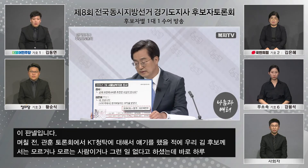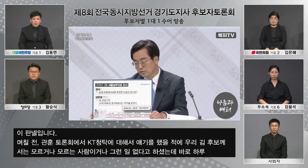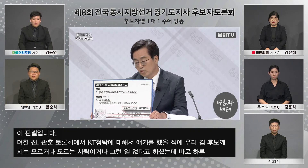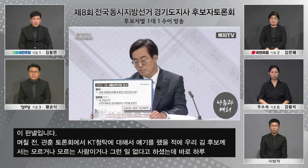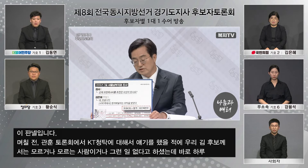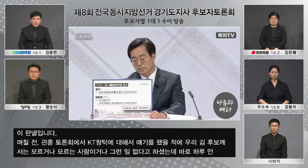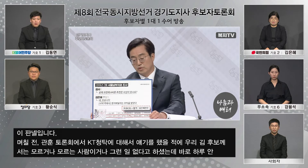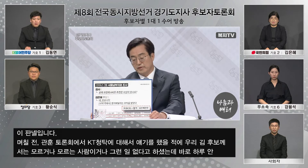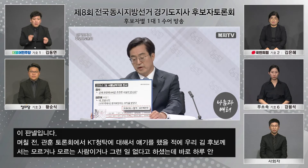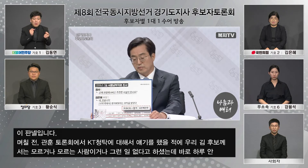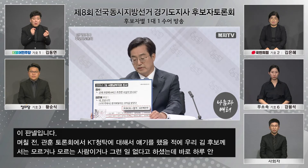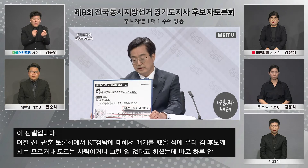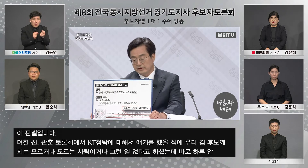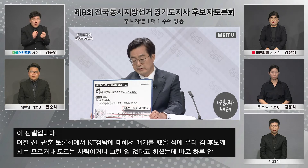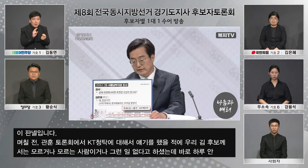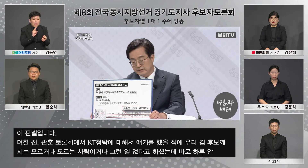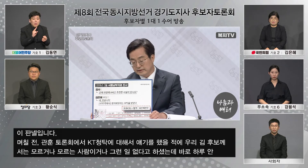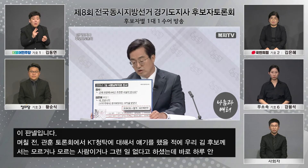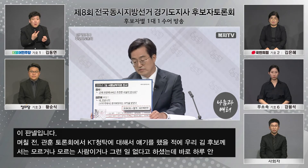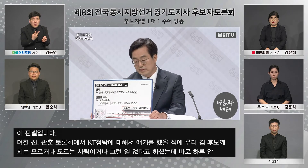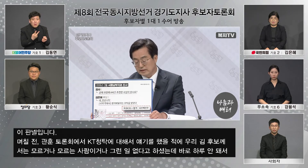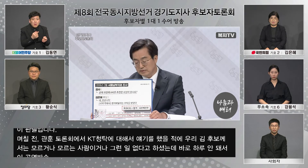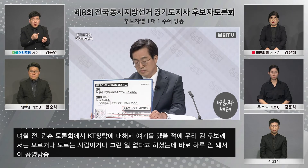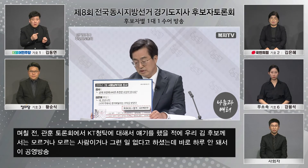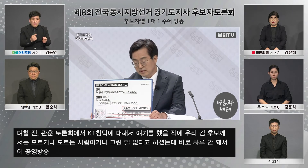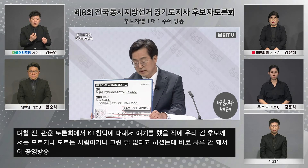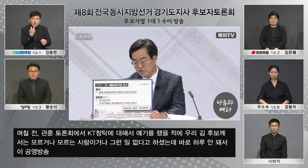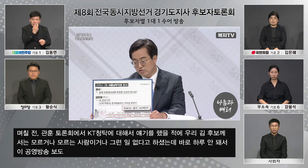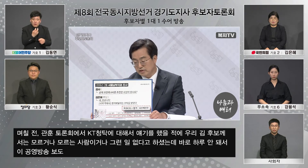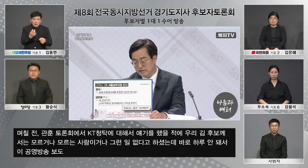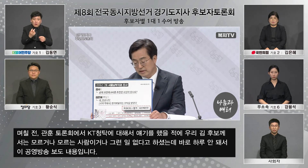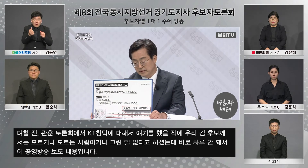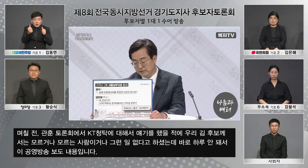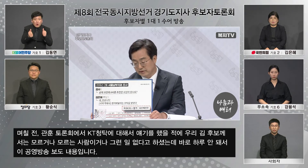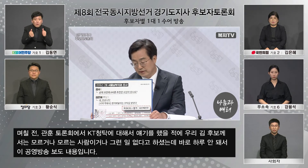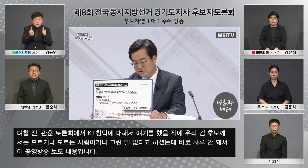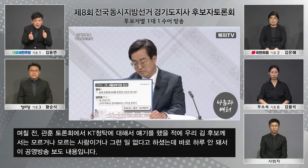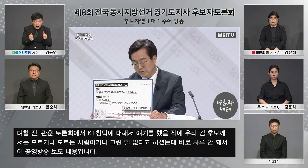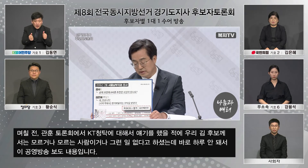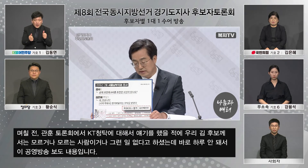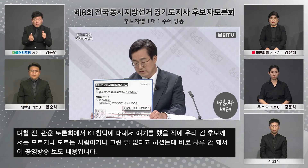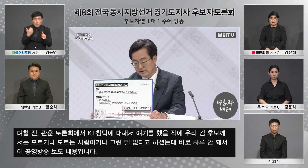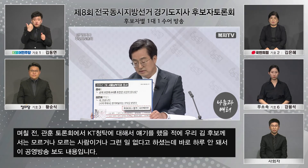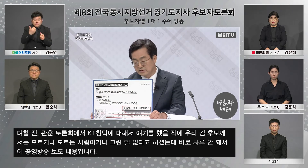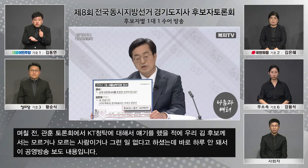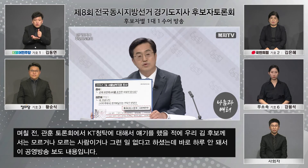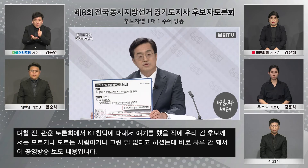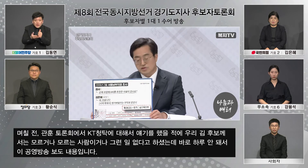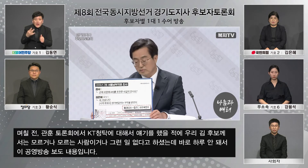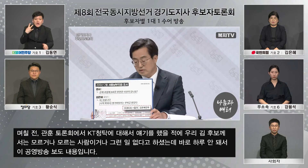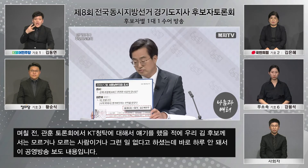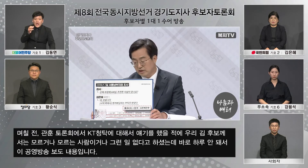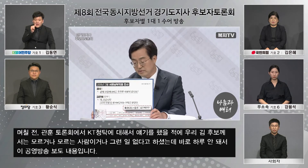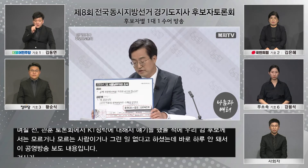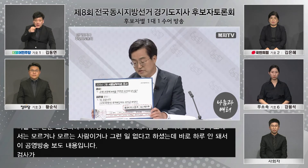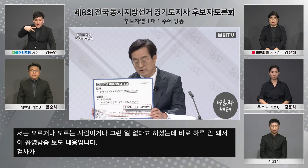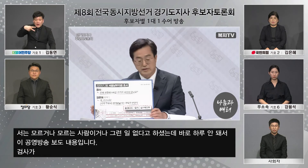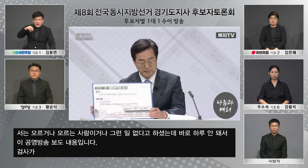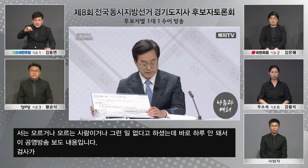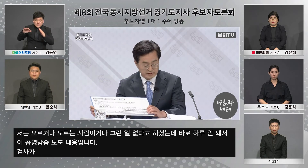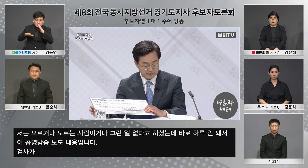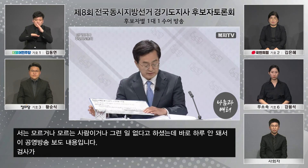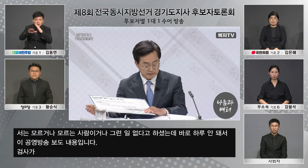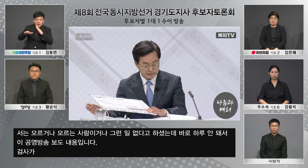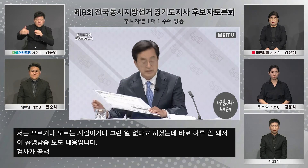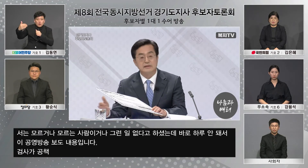이 공영방송 보도 내용입니다. 검사가 공채과정 A 추천을 인하여 내에 있습니다. 시댁 쪽에서 책임다는 부탁을 받았습니다.